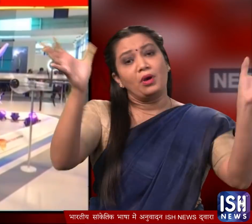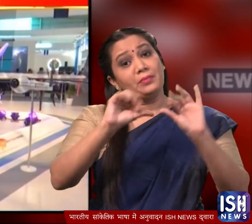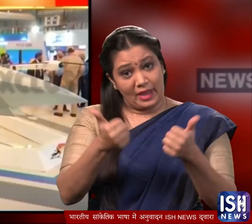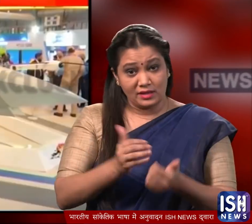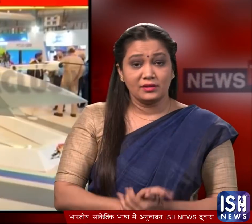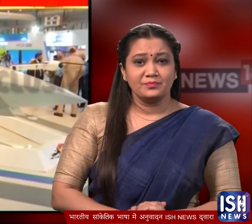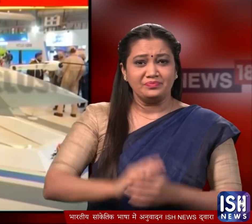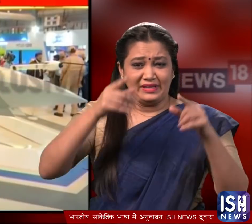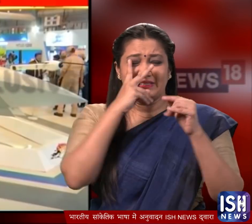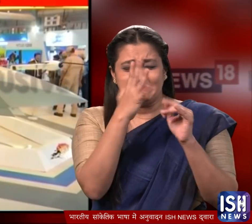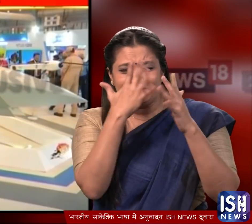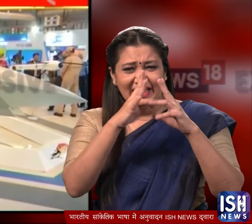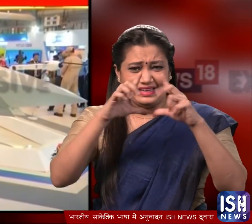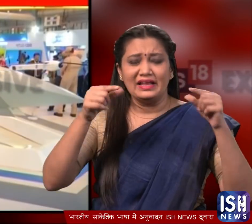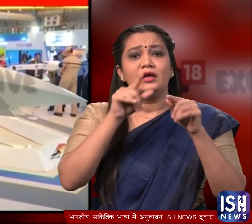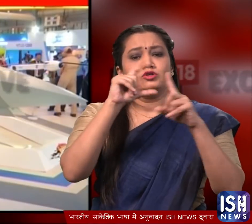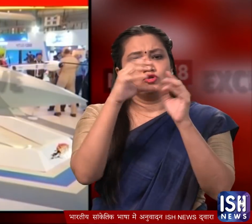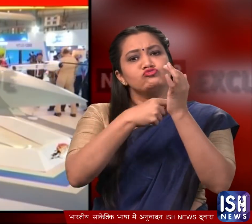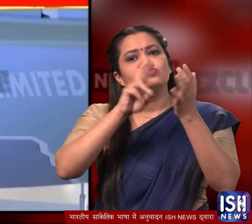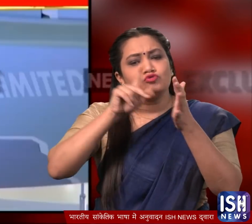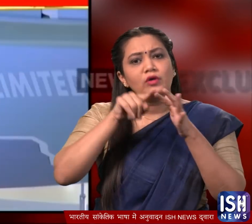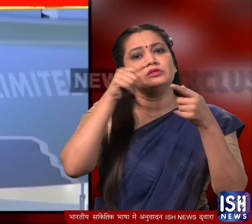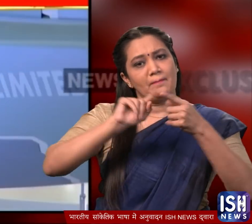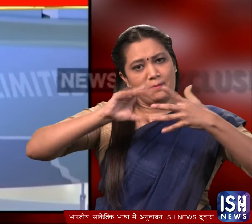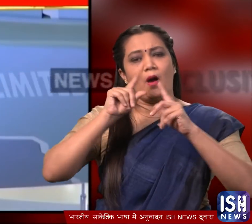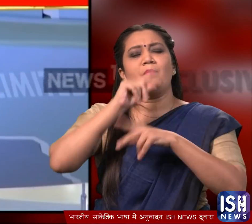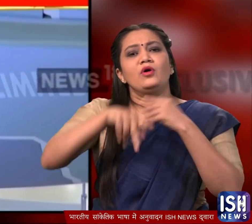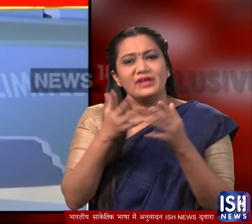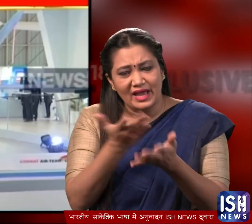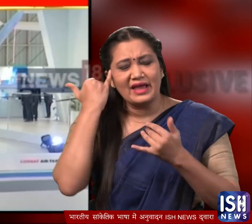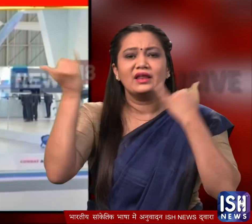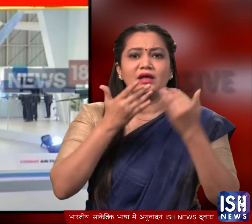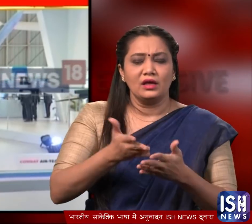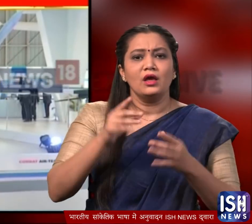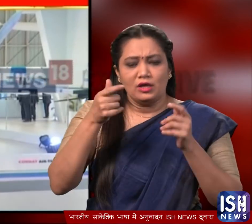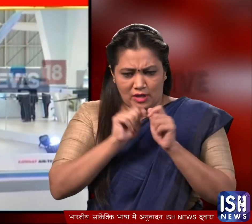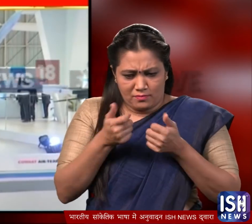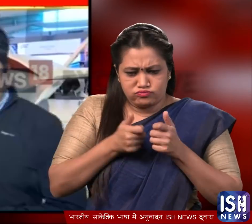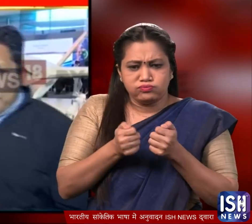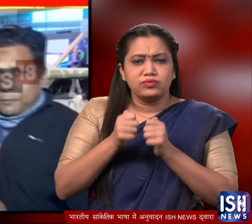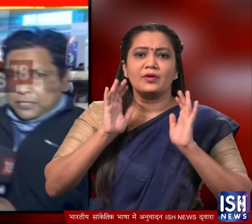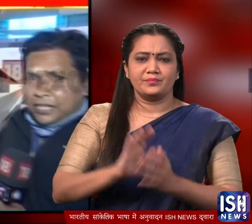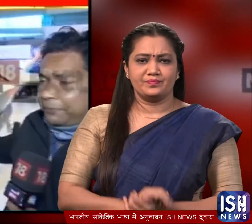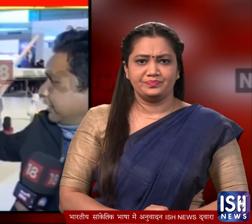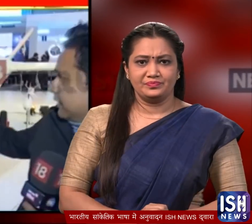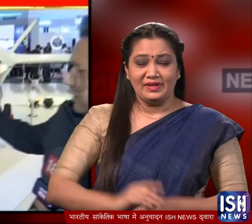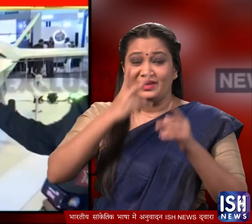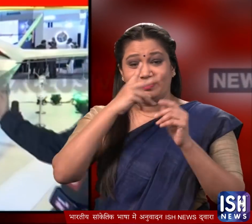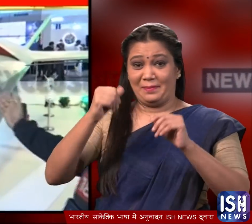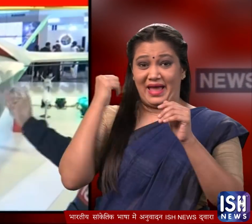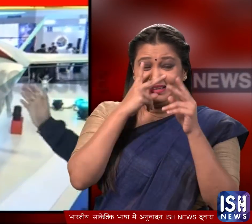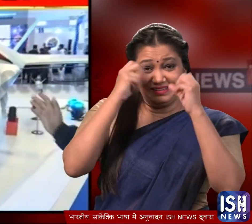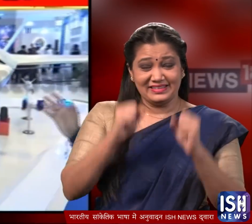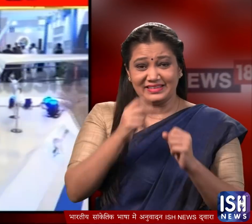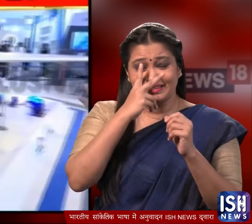नेस्तनाबूद कर देंगे। चमचमाता हुआ दिख रहा ये ड्रोन किसी प्रोजेक्ट का हिस्सा है जिसे कमांड देकर कंट्रोल किया जा सकता है। हमारे पीछे आप ये देख सकते